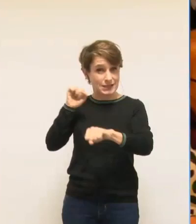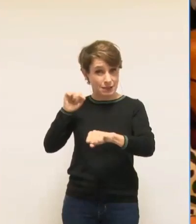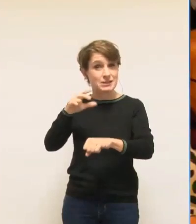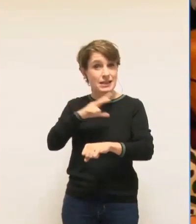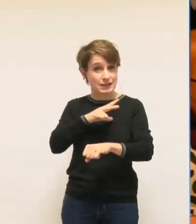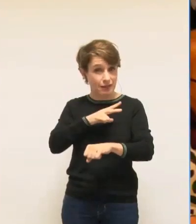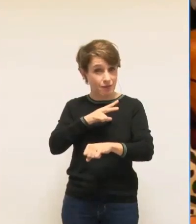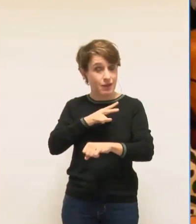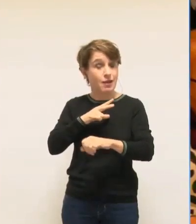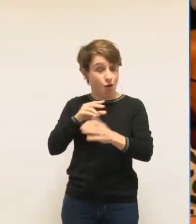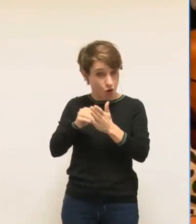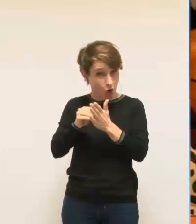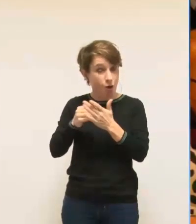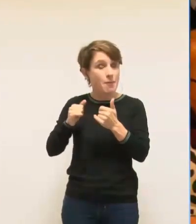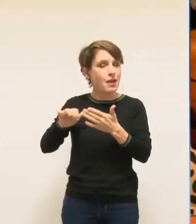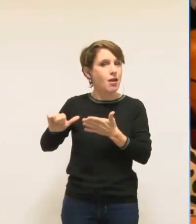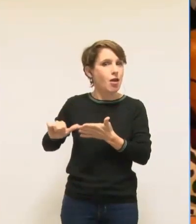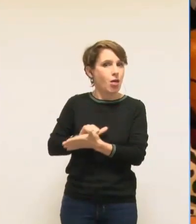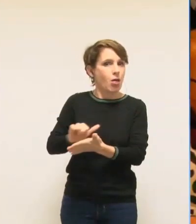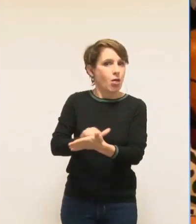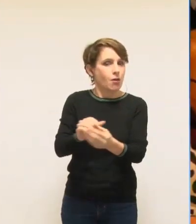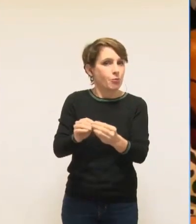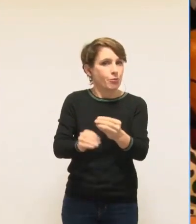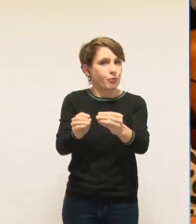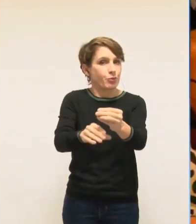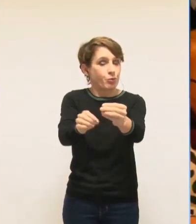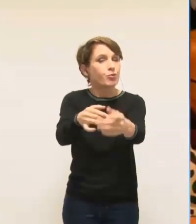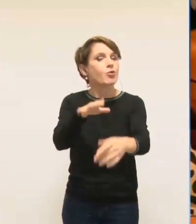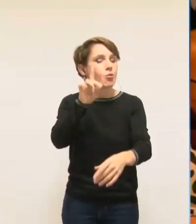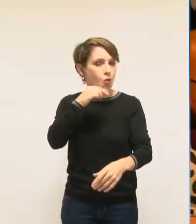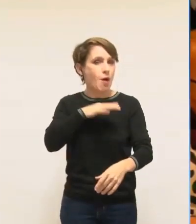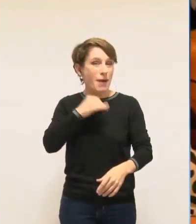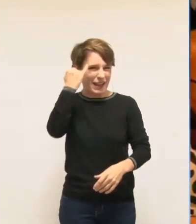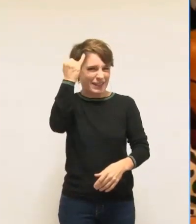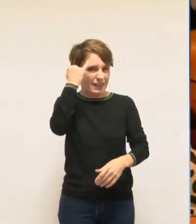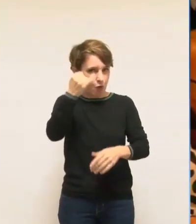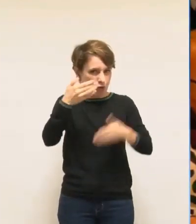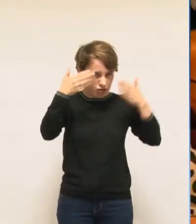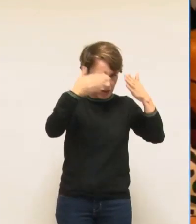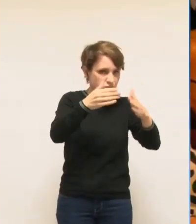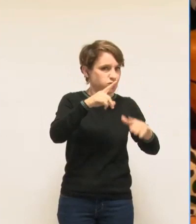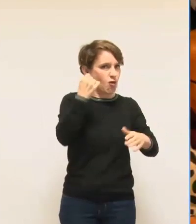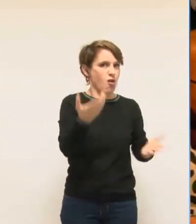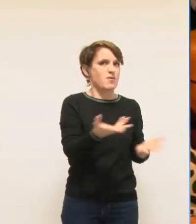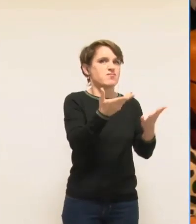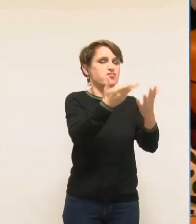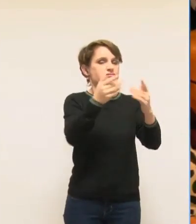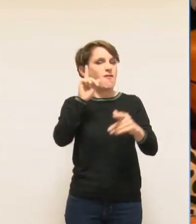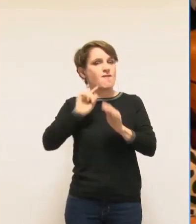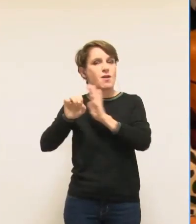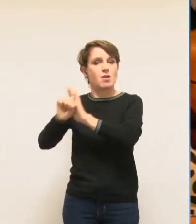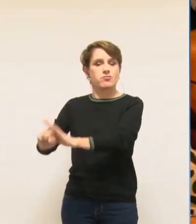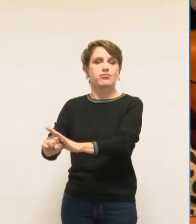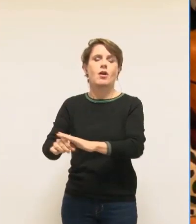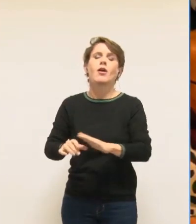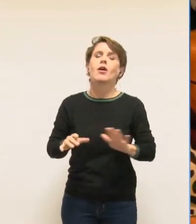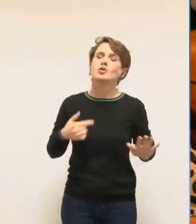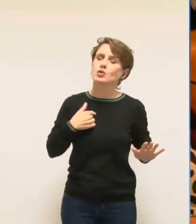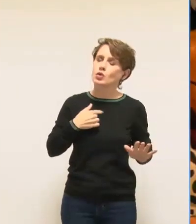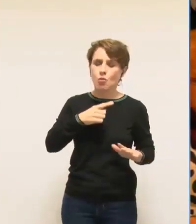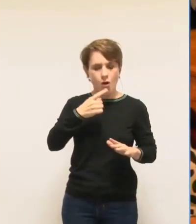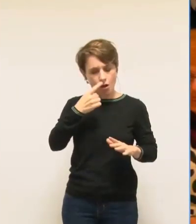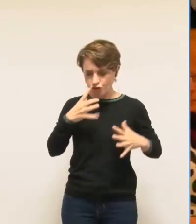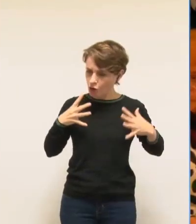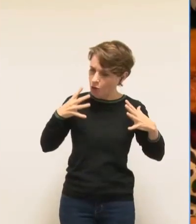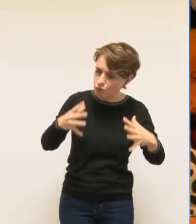idéologiques. Donc je partage tout à fait la nécessité de l'engagement pour une égalité réelle entre les genres, et dans